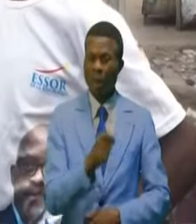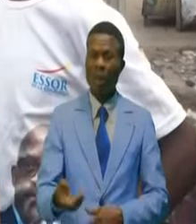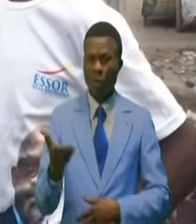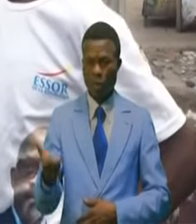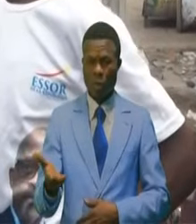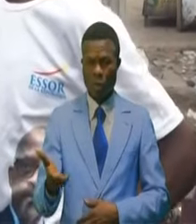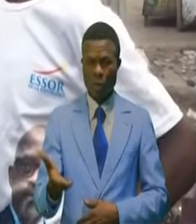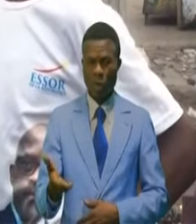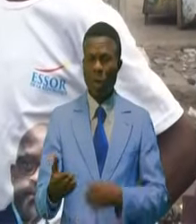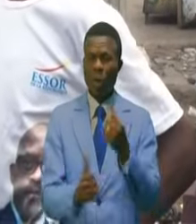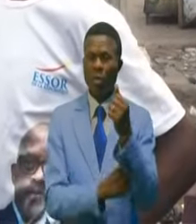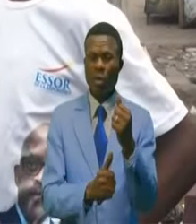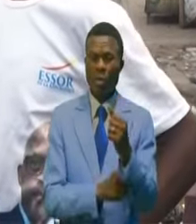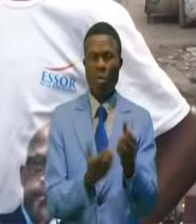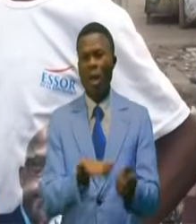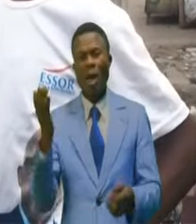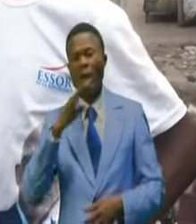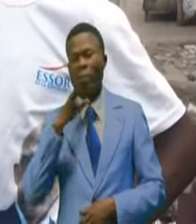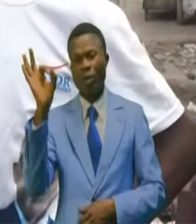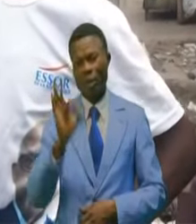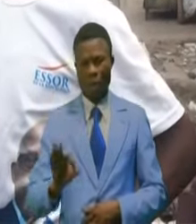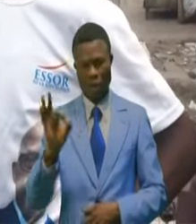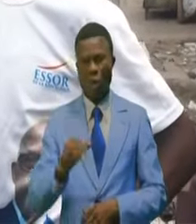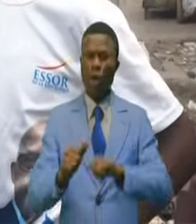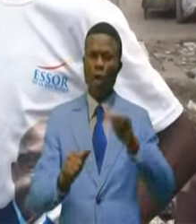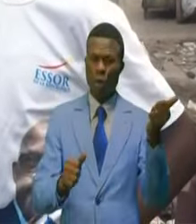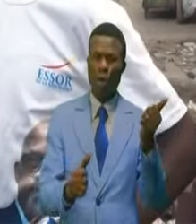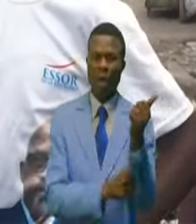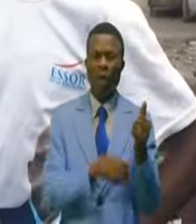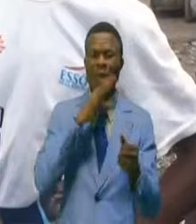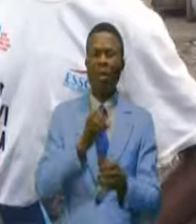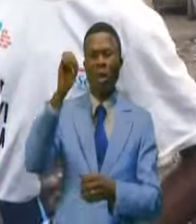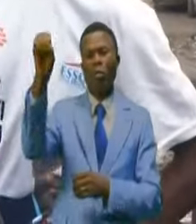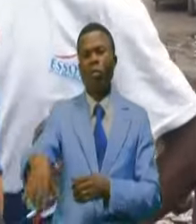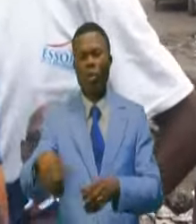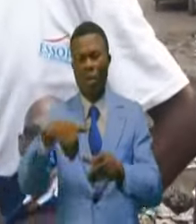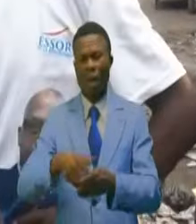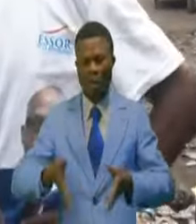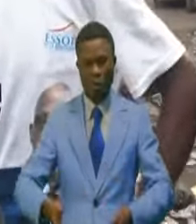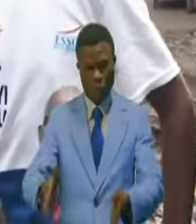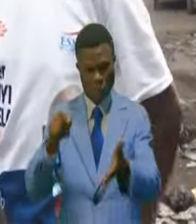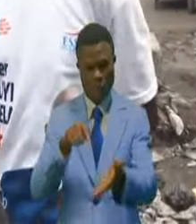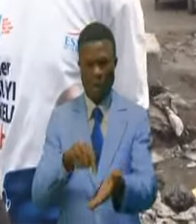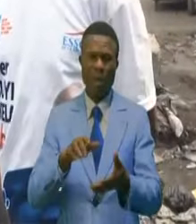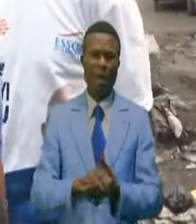il n'y a personne pour évacuer. Certaines personnes jettent leurs immondices dans les